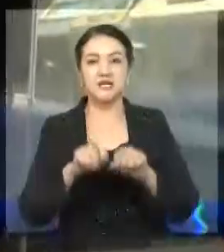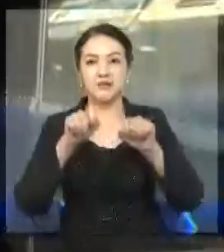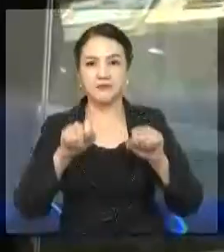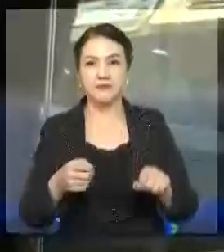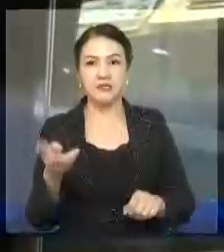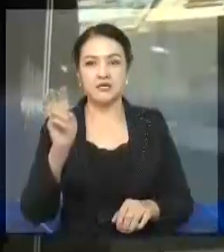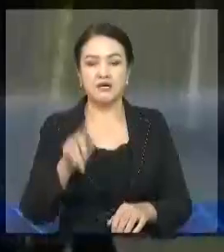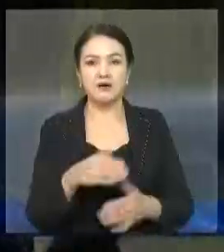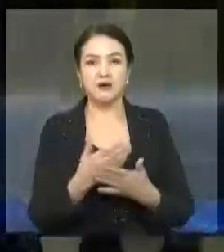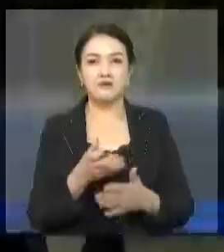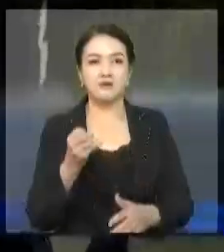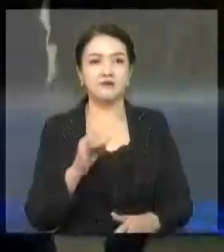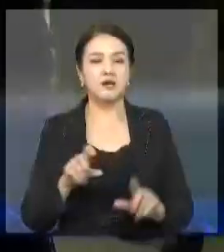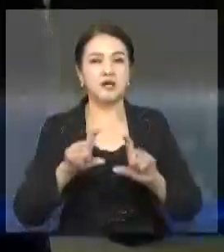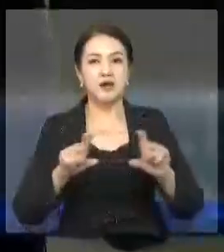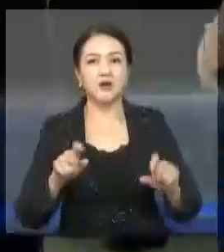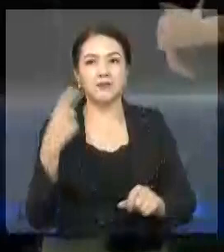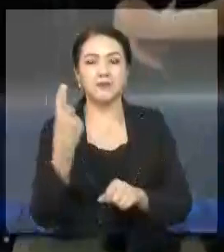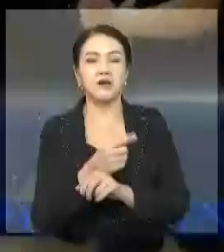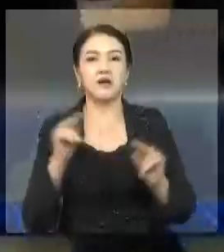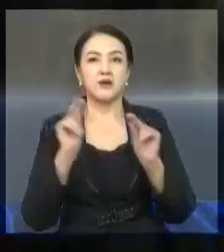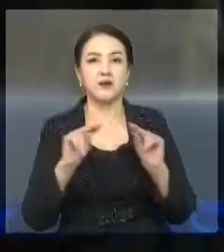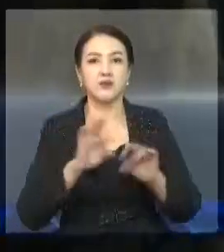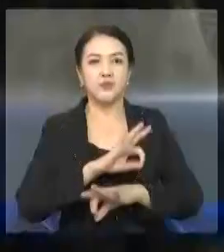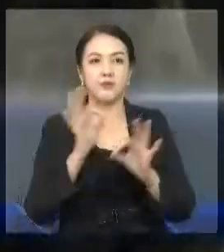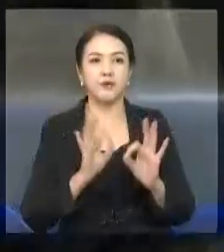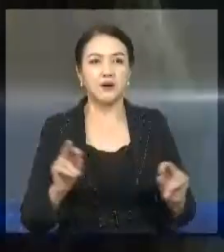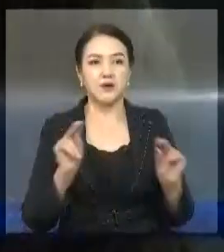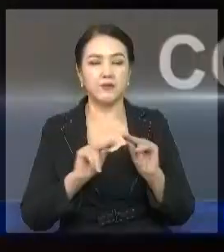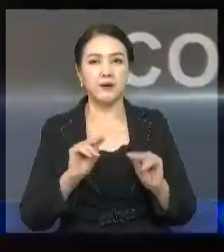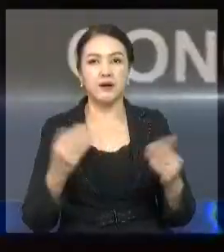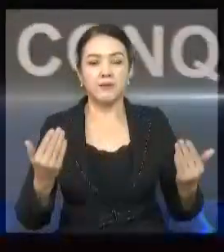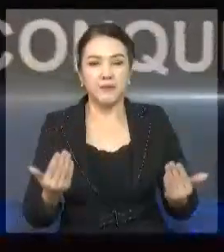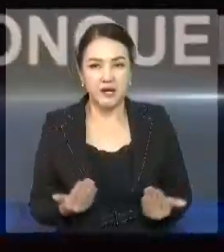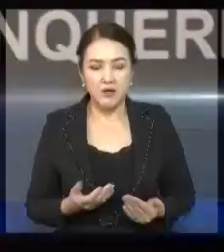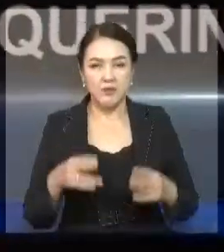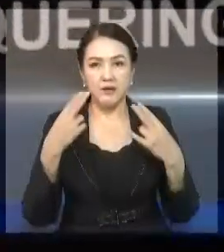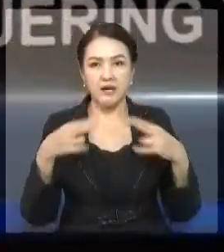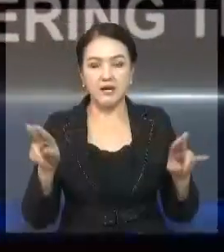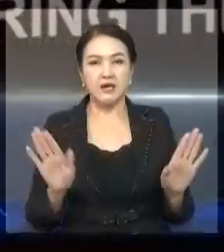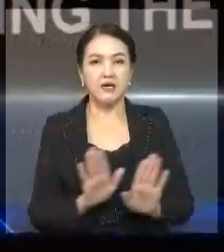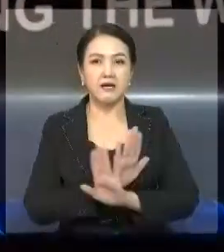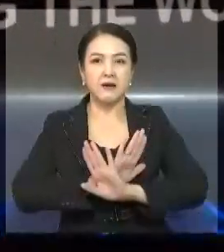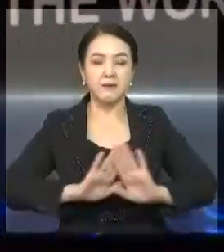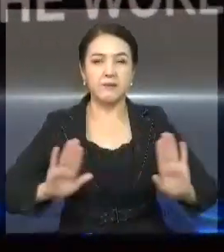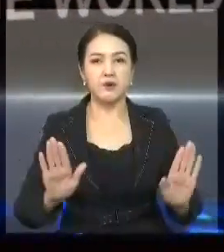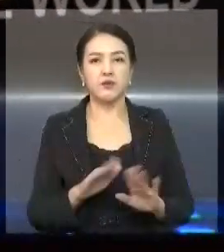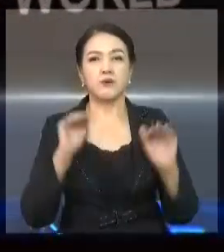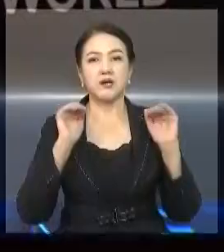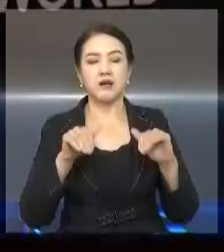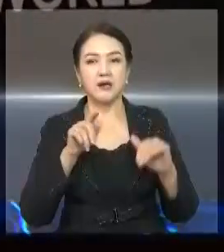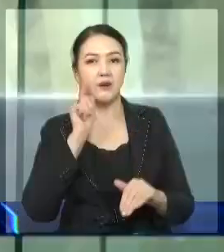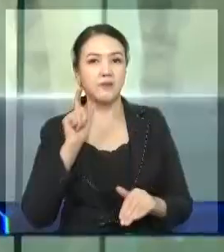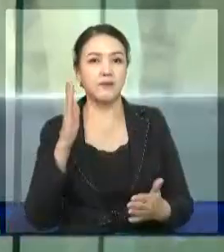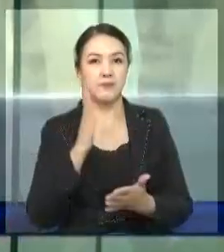салтанатына келгендер қатарында Димаштың мектептегі алғашқы мұғалімі, өнердегі ұстазы, өңірдегі фан-клубы мен әншінің ізінен ерген музыка колледжінің